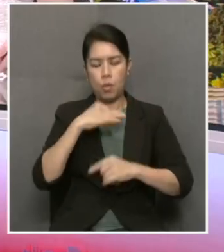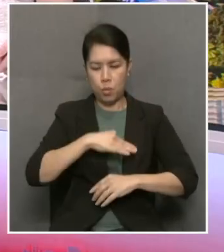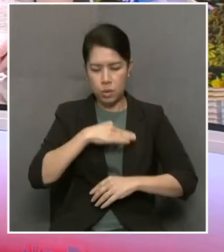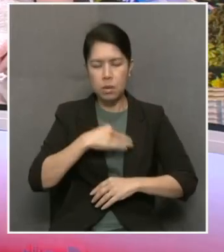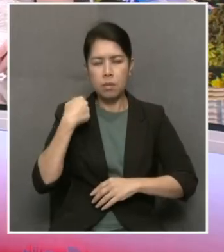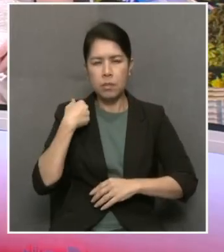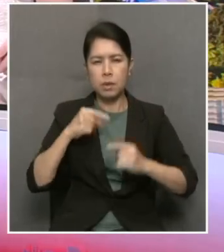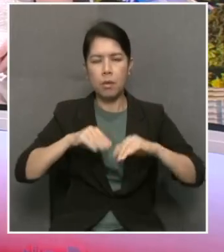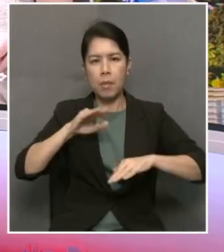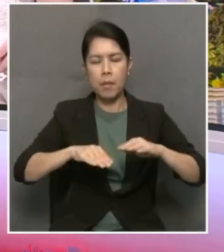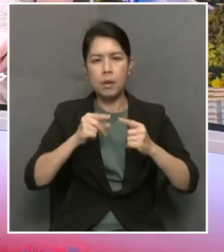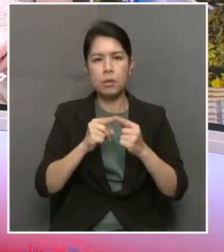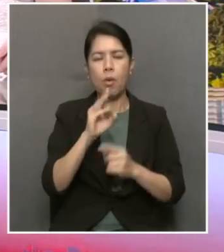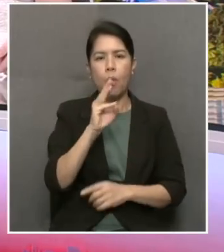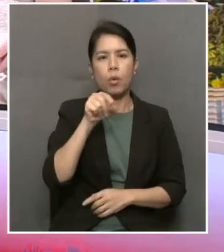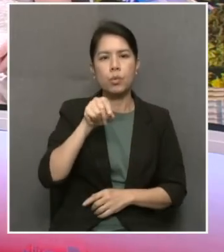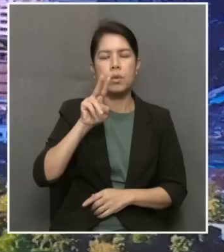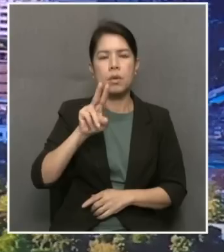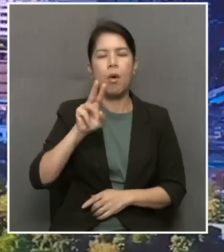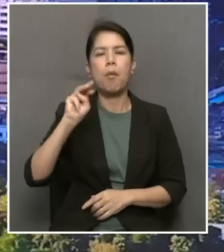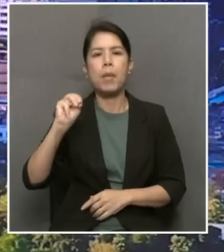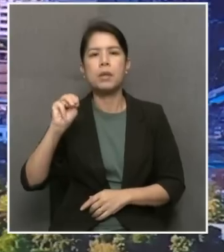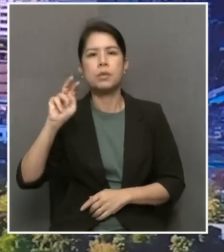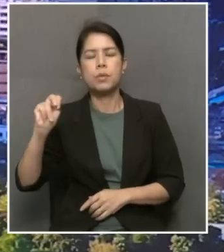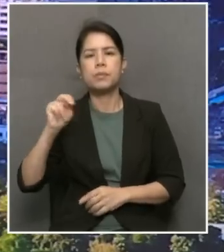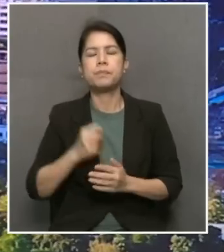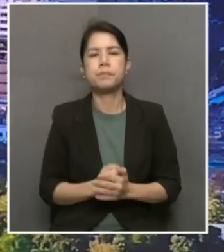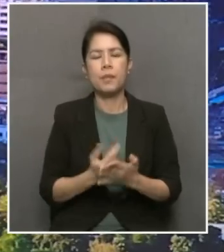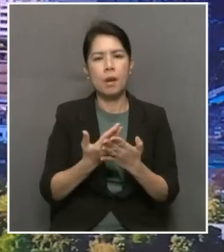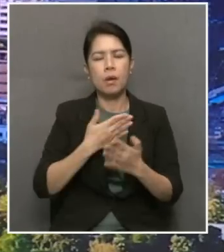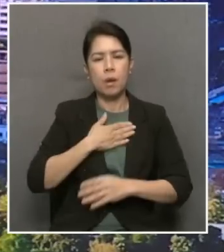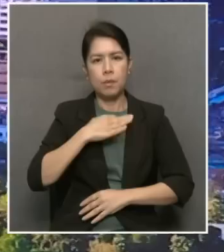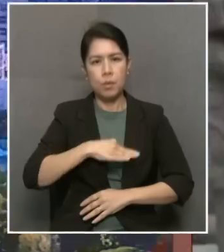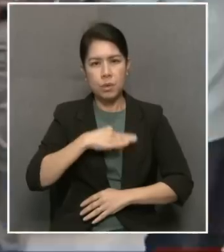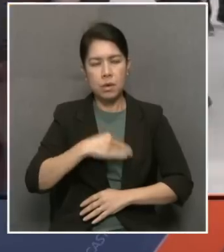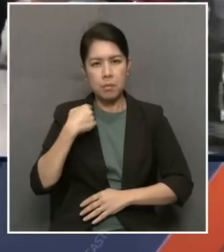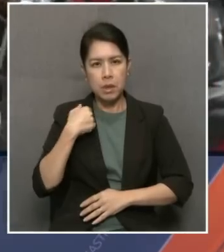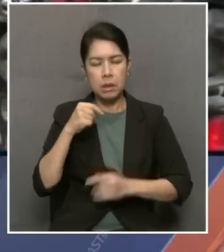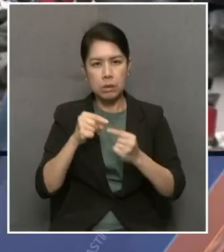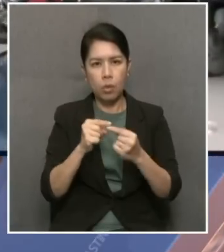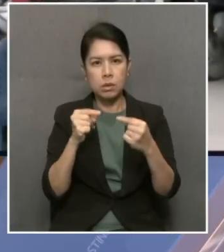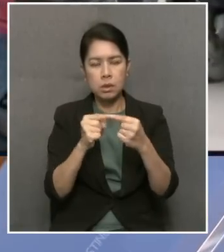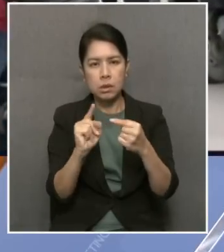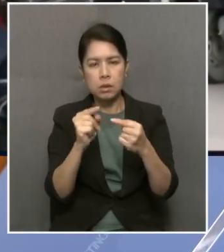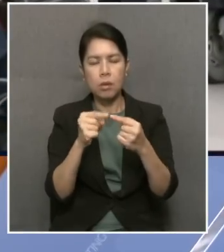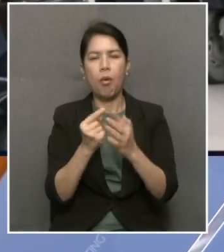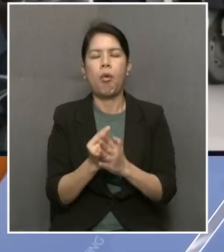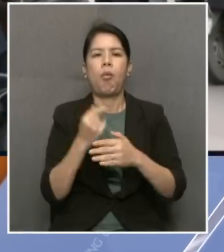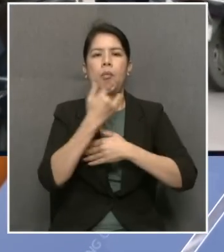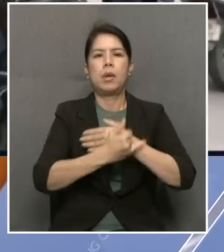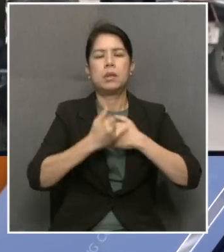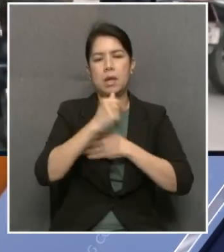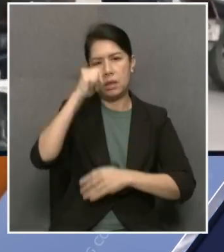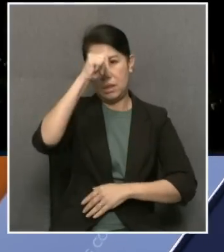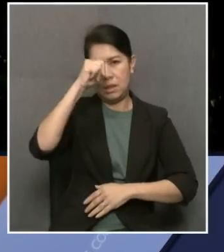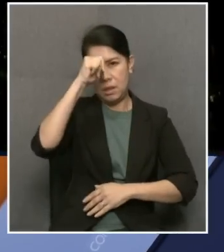เนี่ยอยู่สูงถึง 6.2 แมกนิจูดเลยนะครับแรงสั่นไหวครั้งนี้เนี่ยรับรู้ได้ไปถึงกรุงนิวเดลีของประเทศอินเดียครับก็ส่งผลให้บ้านเรือนแล้วก็พี่น้อง